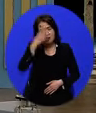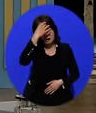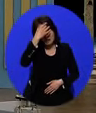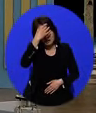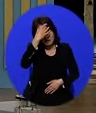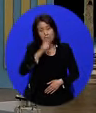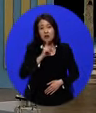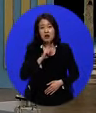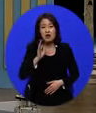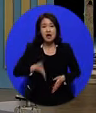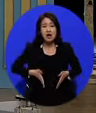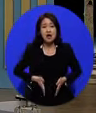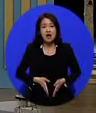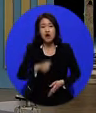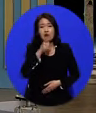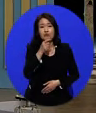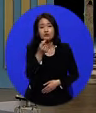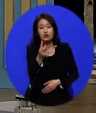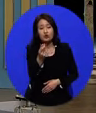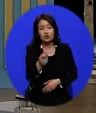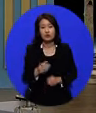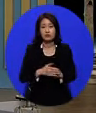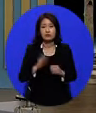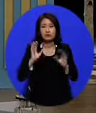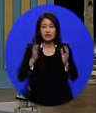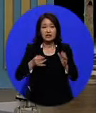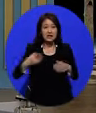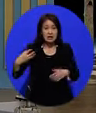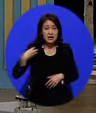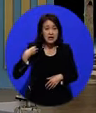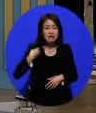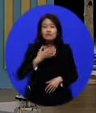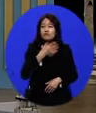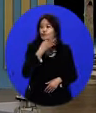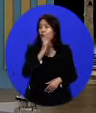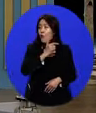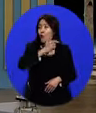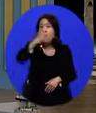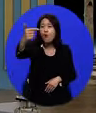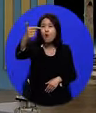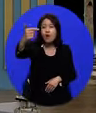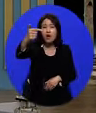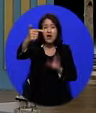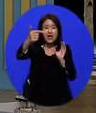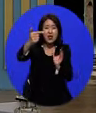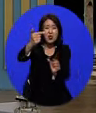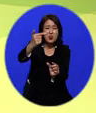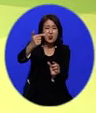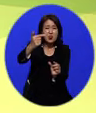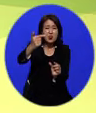앓아요. 저출산으로 우리가 힘들어져요. 지금 우리 아이들이 책임져야 될 노년층은 굉장히 점점 늘어가요.